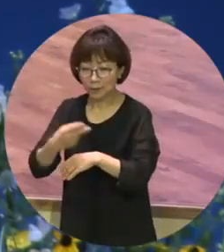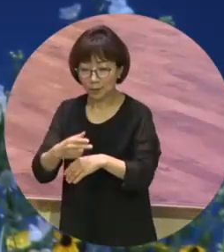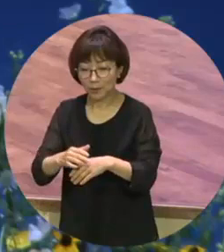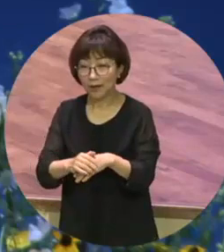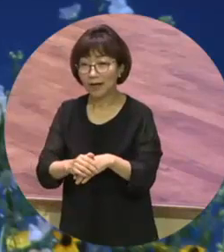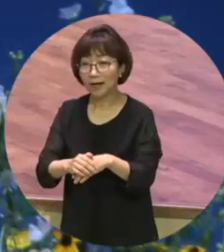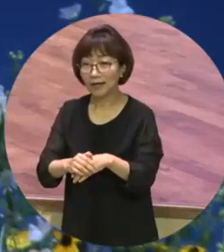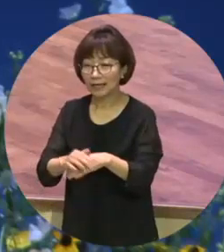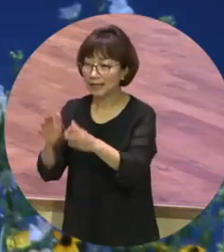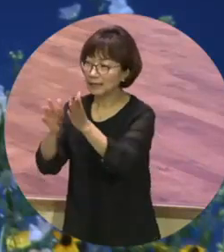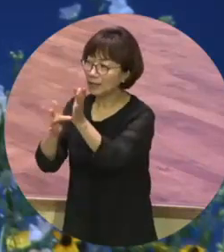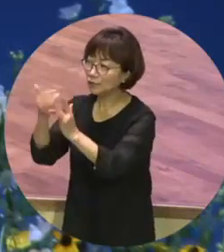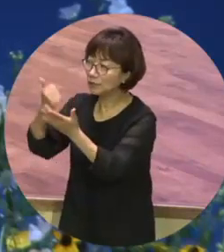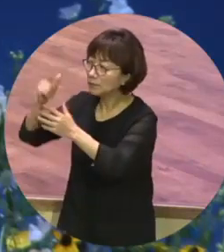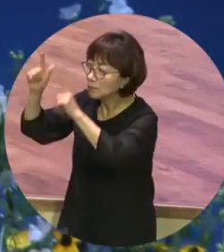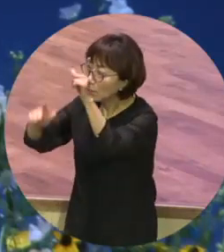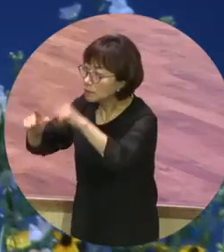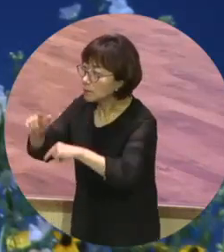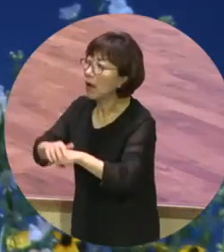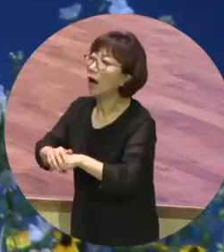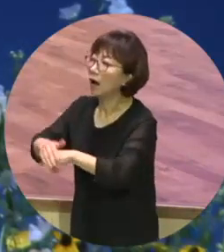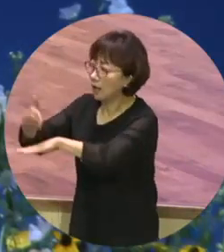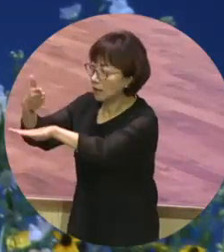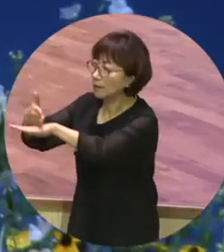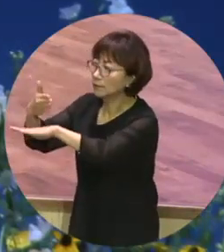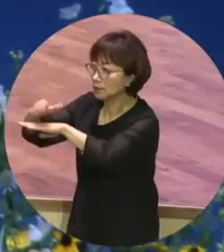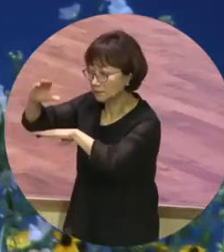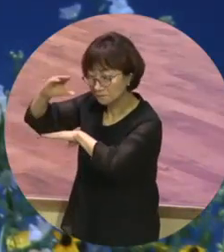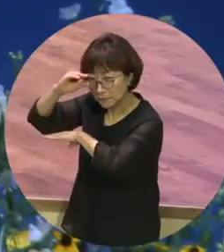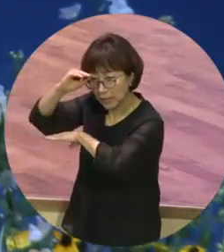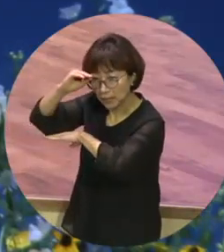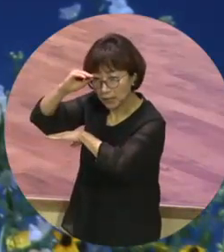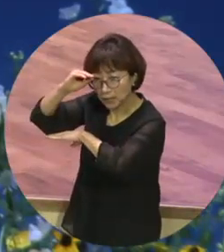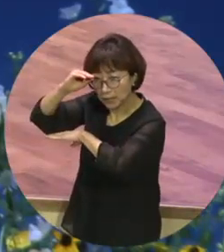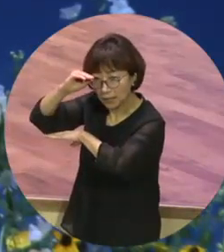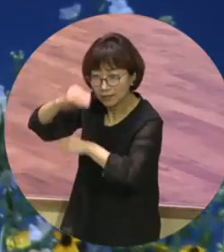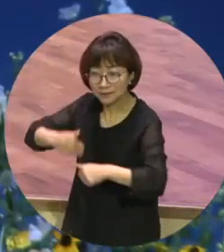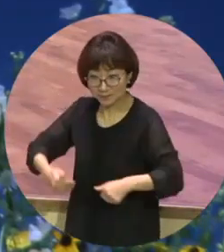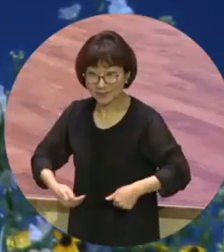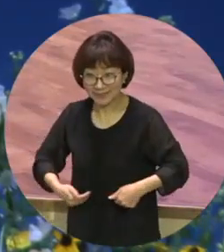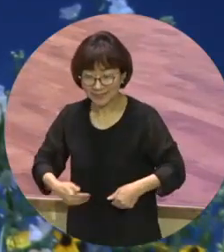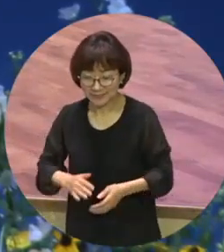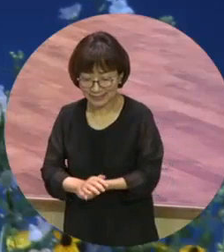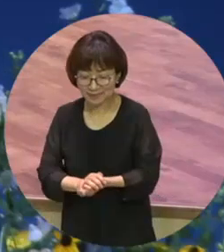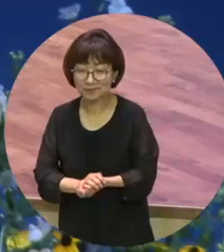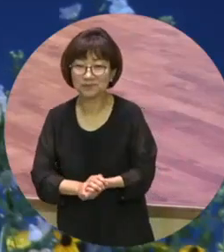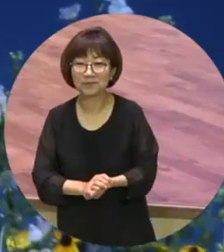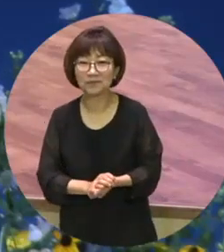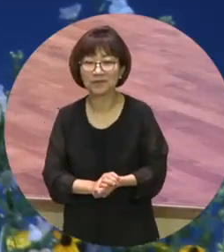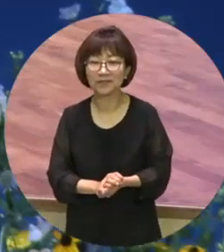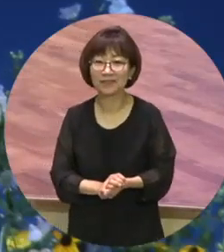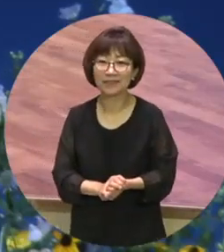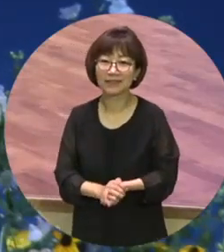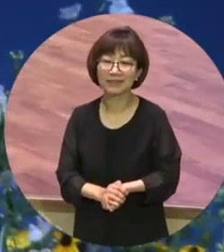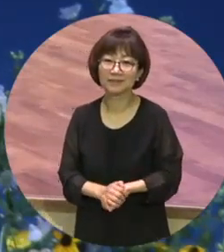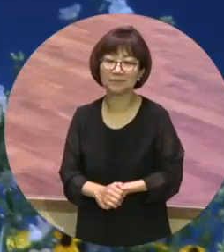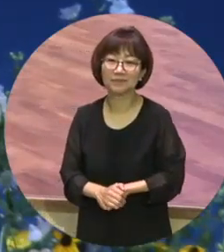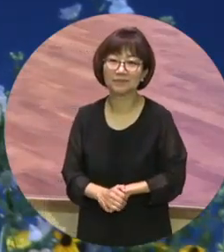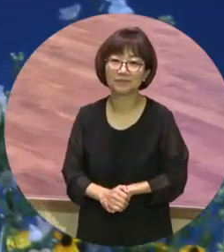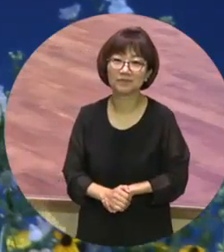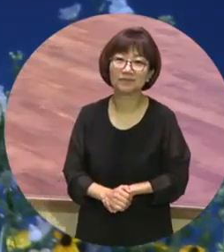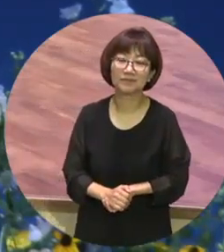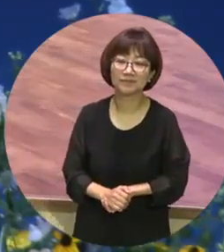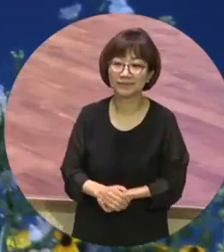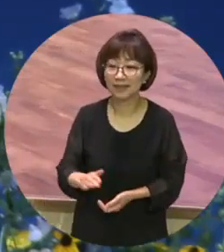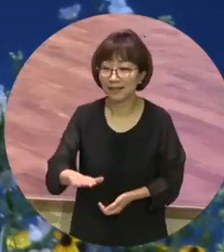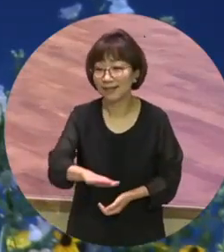되어야 한다. 너희들이 그렇게 되어야 된다. 그래야 너희가 제자의 삶을 살면서 복음을 증거하는 데 유익하다. 그렇게 말씀하고 있는 거예요.